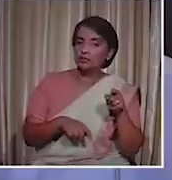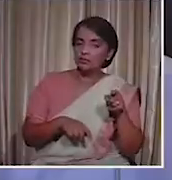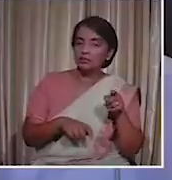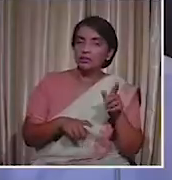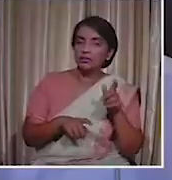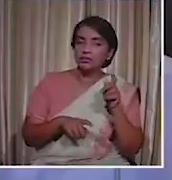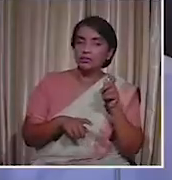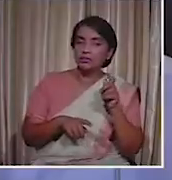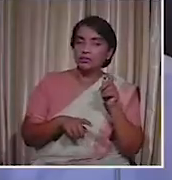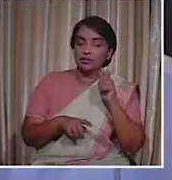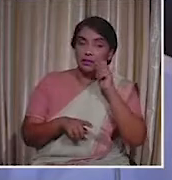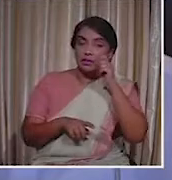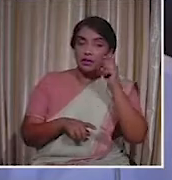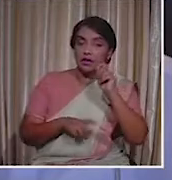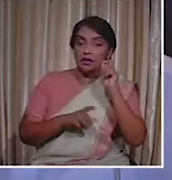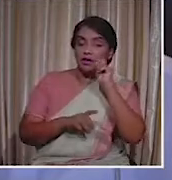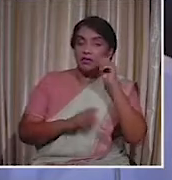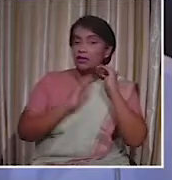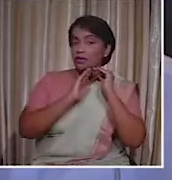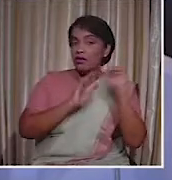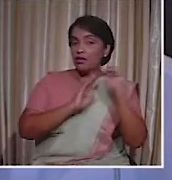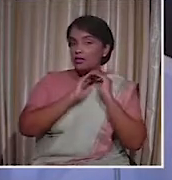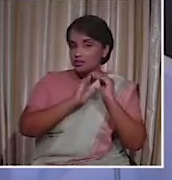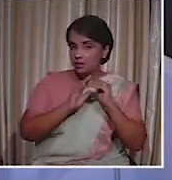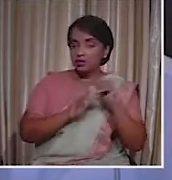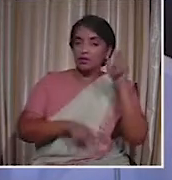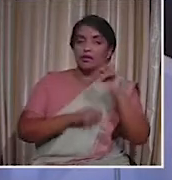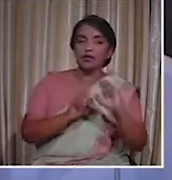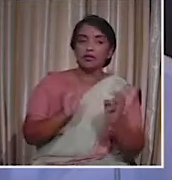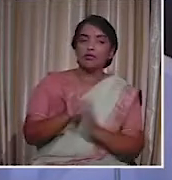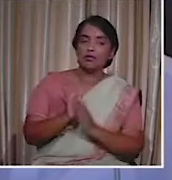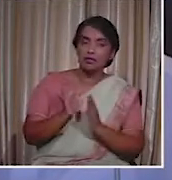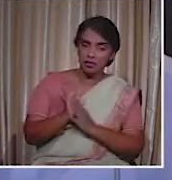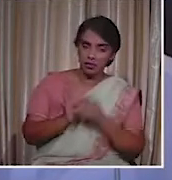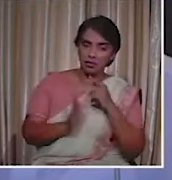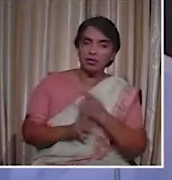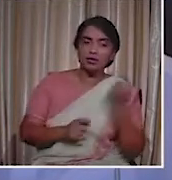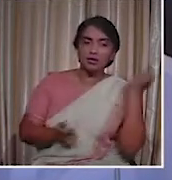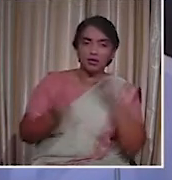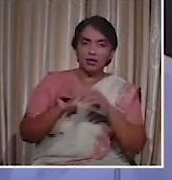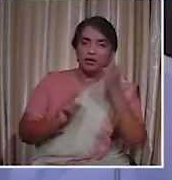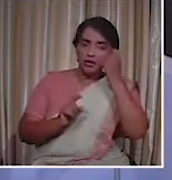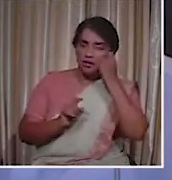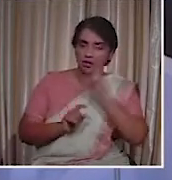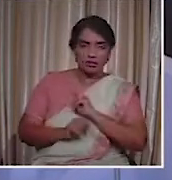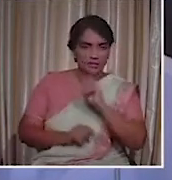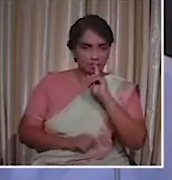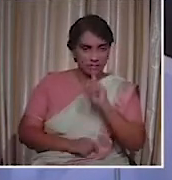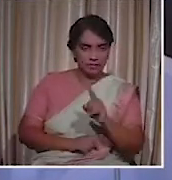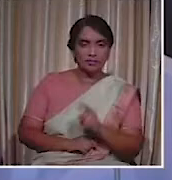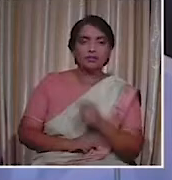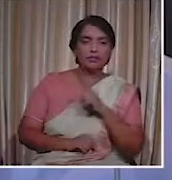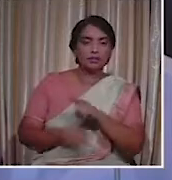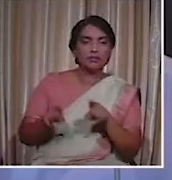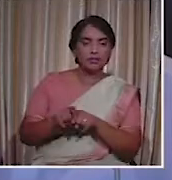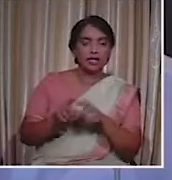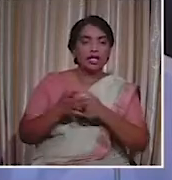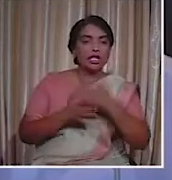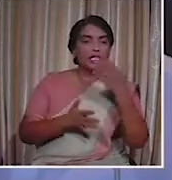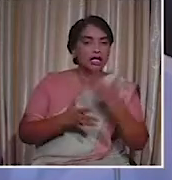මහජන ආයතන වල නියෝජිතයන් කාරක සභාව වෙත පැමිණ කරුණු ඉදිරිපත් කරා. ඒ අඩංගු